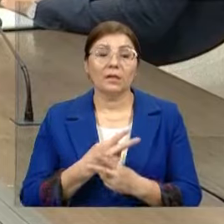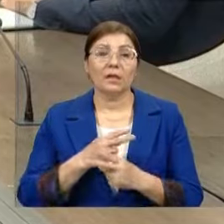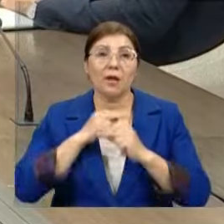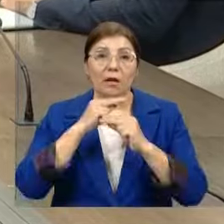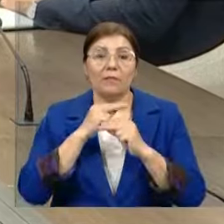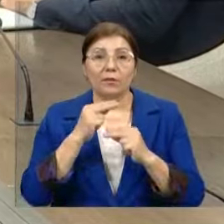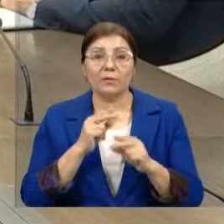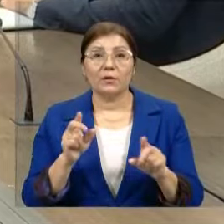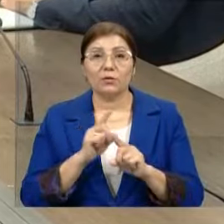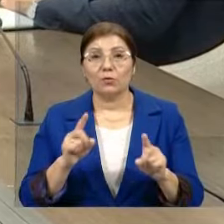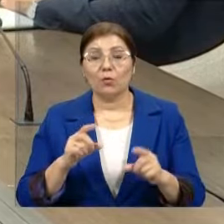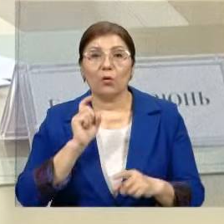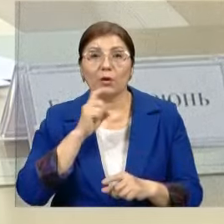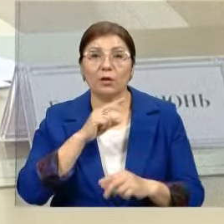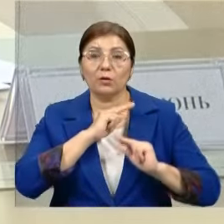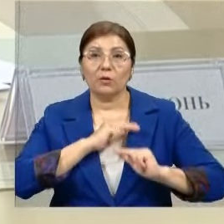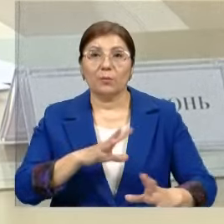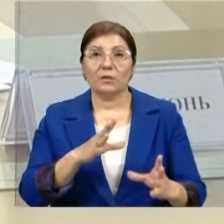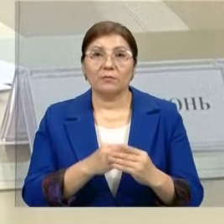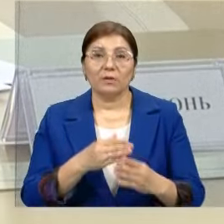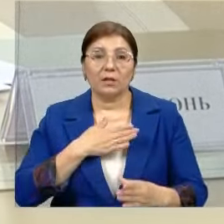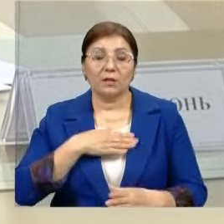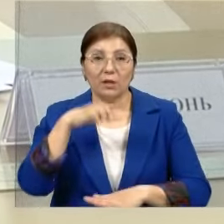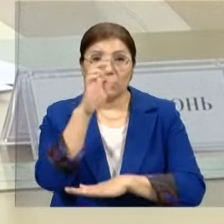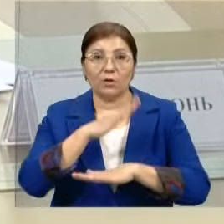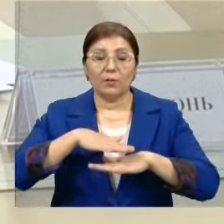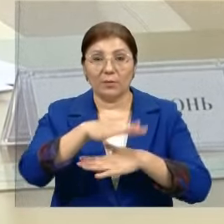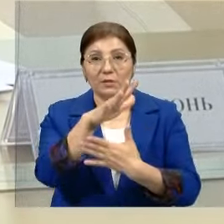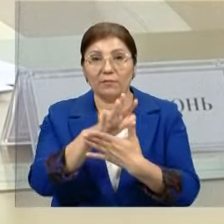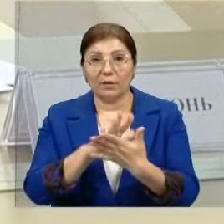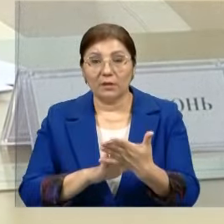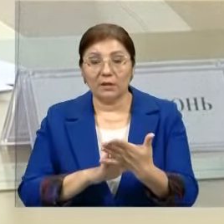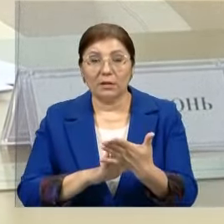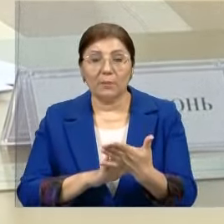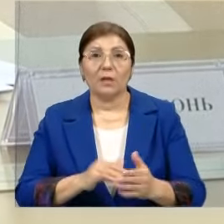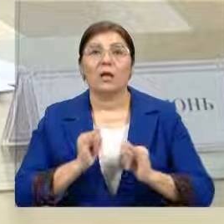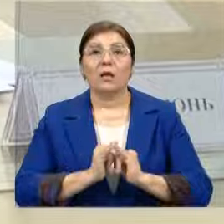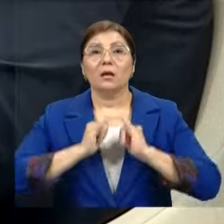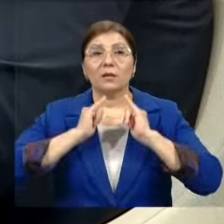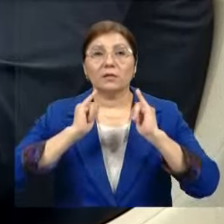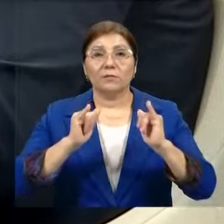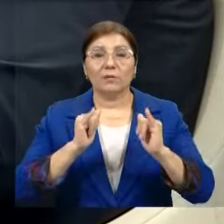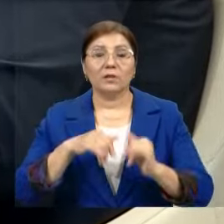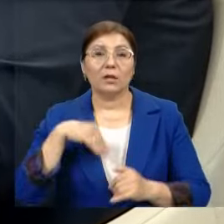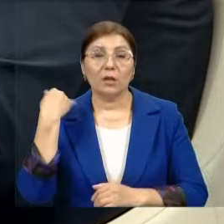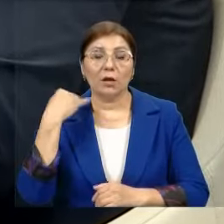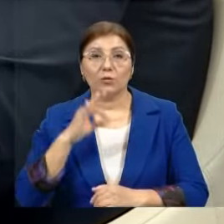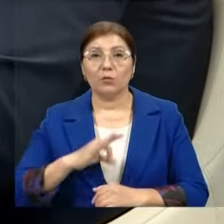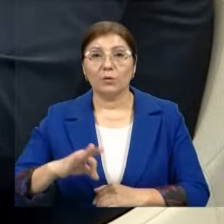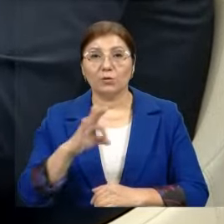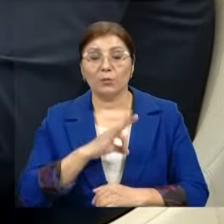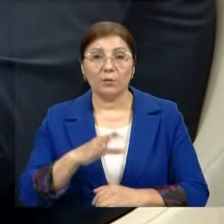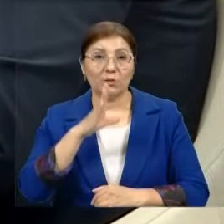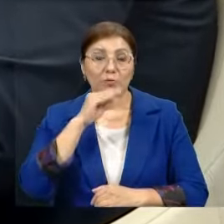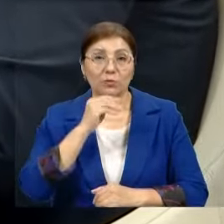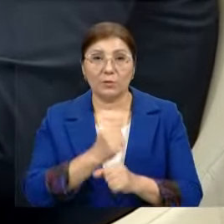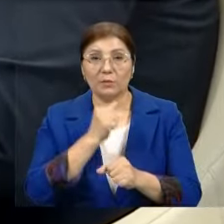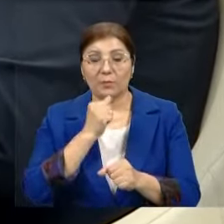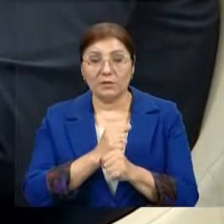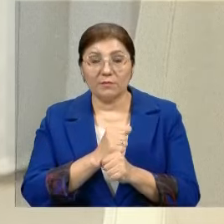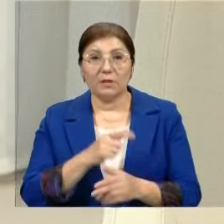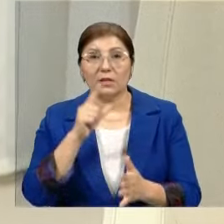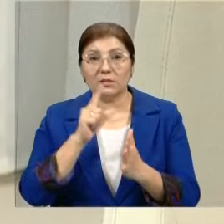что торгово-экономическое сотрудничество между нашими государствами продолжает стабильно развиваться. В Актюбинской области успешно работают